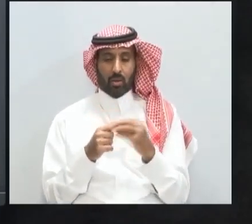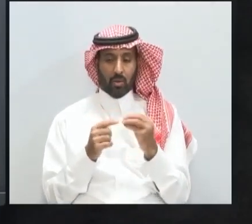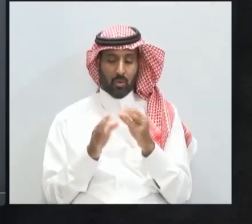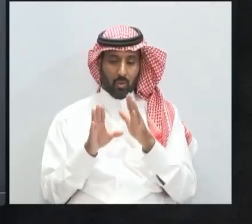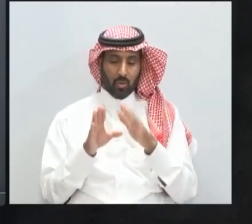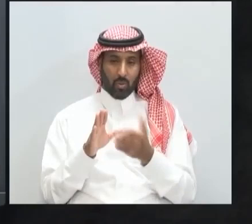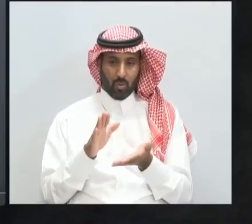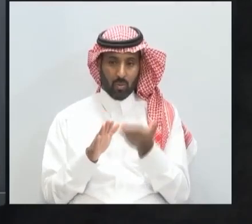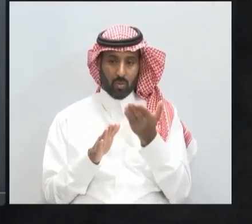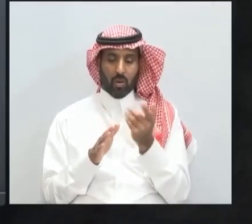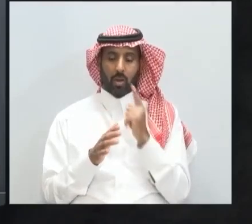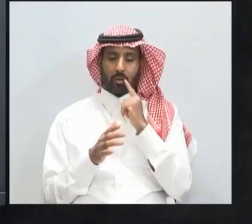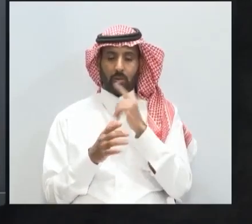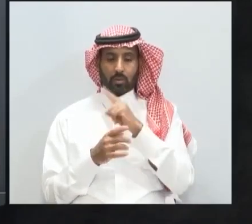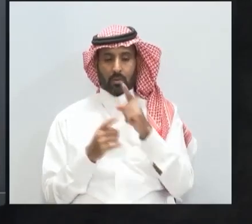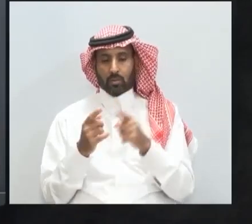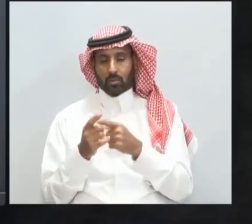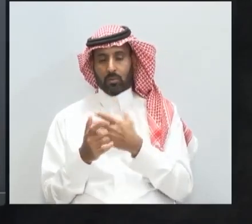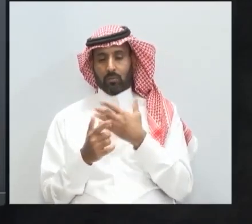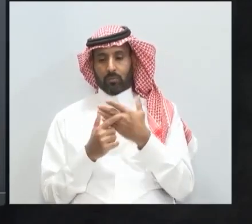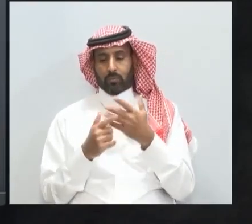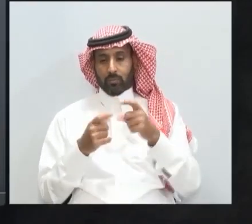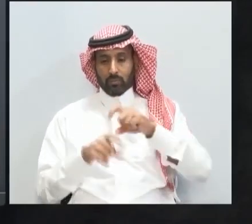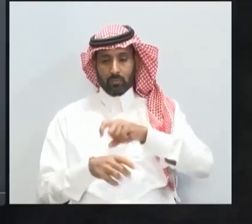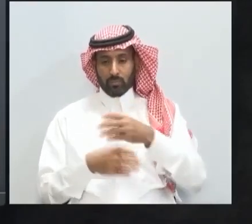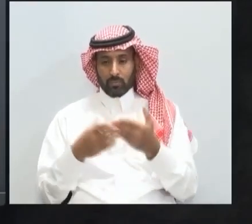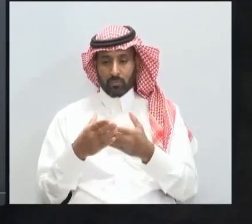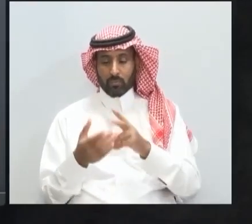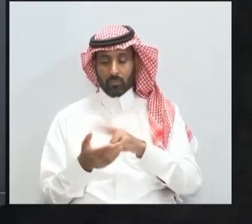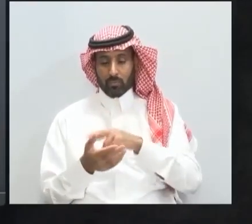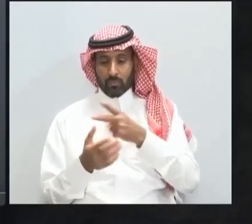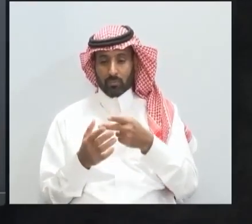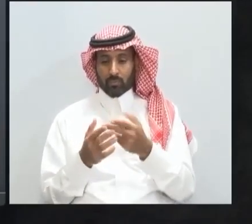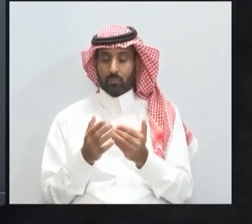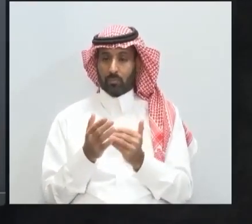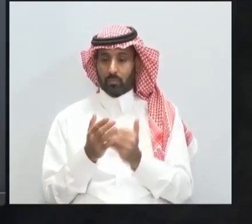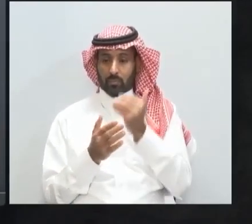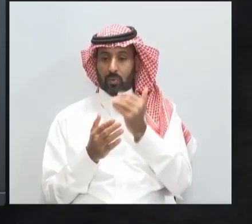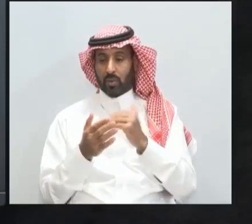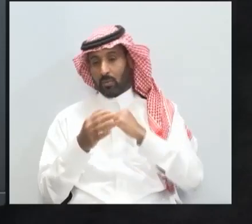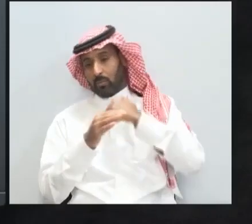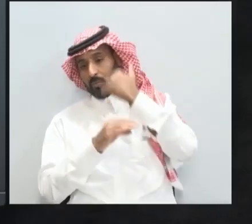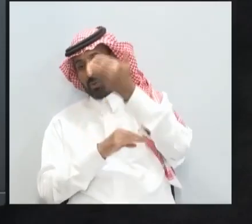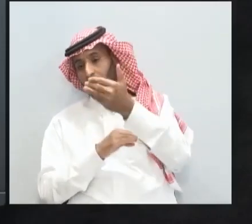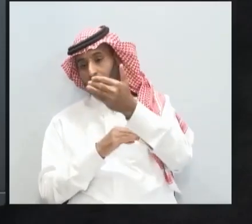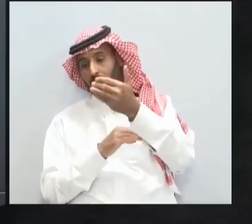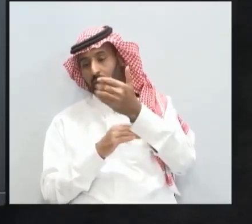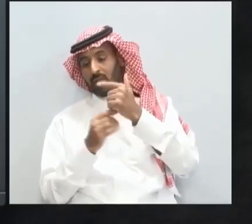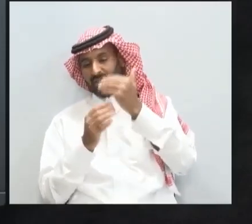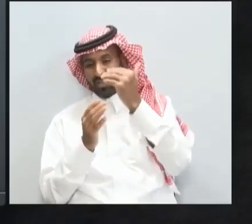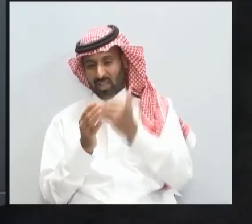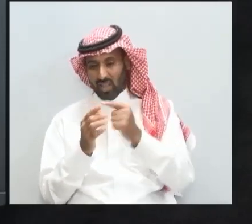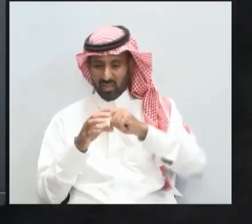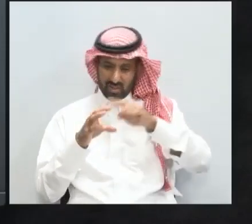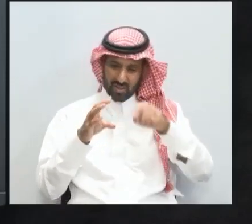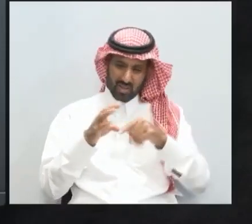هذه العمليه عبر عمليه الاسموزيه الكيميائيه سوف تنتقل من التركيز الع عالي خارج الغشاء الى التركيز المنخفض